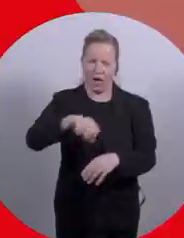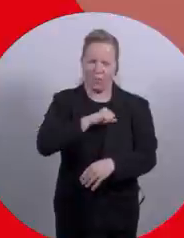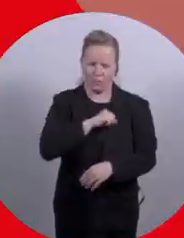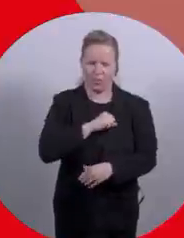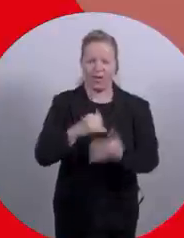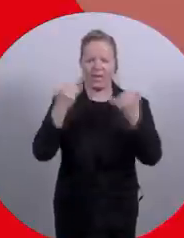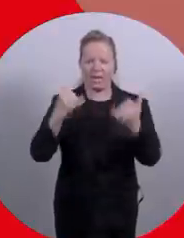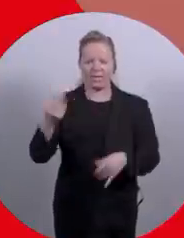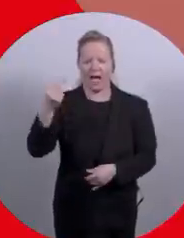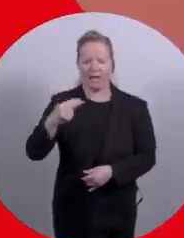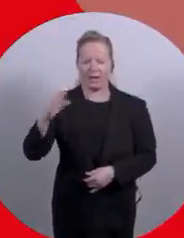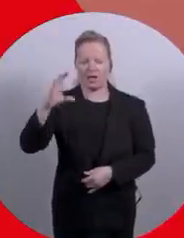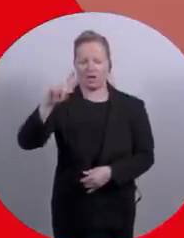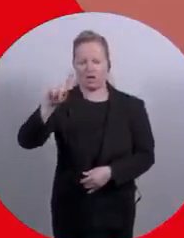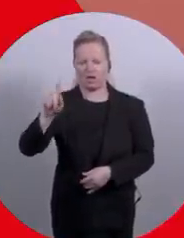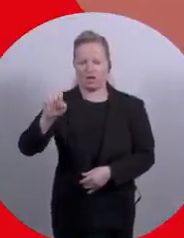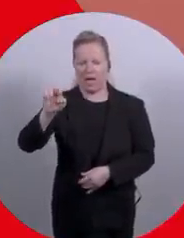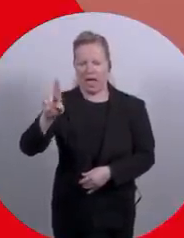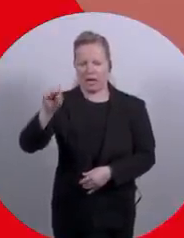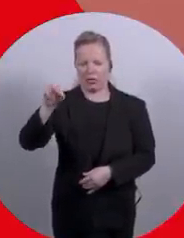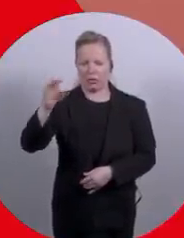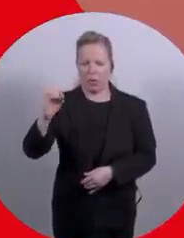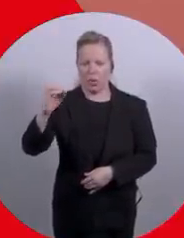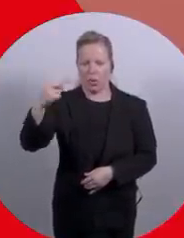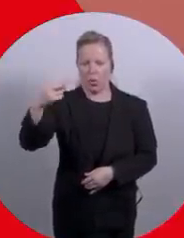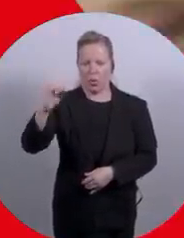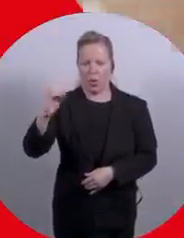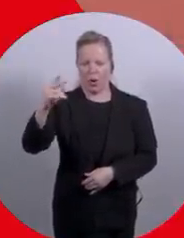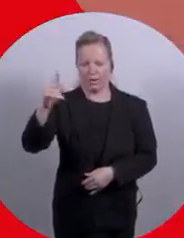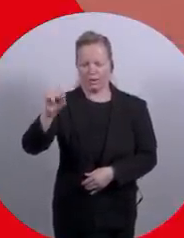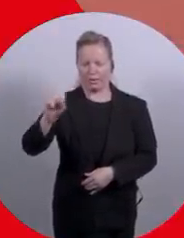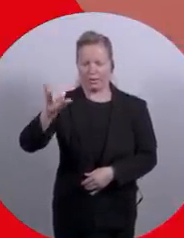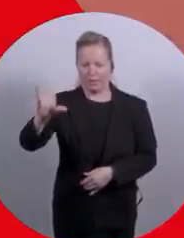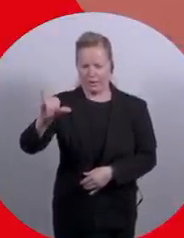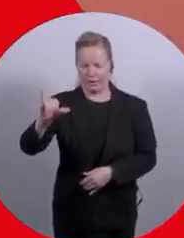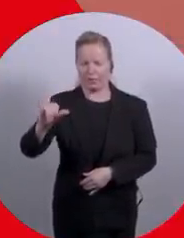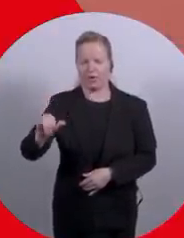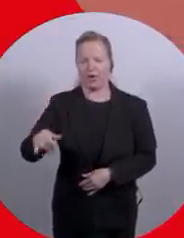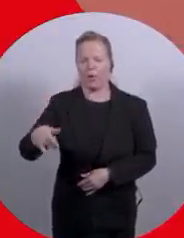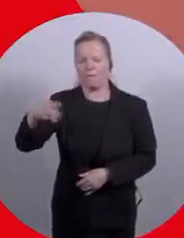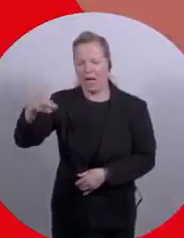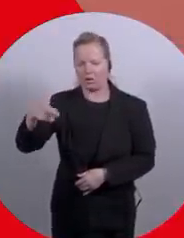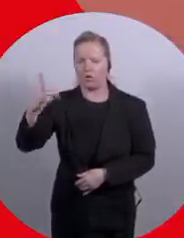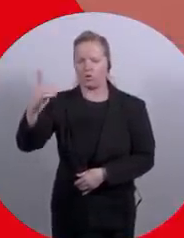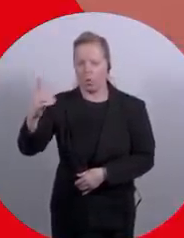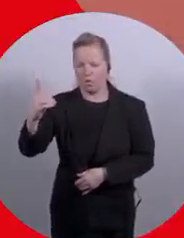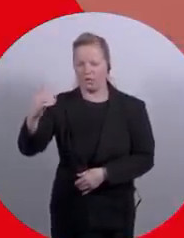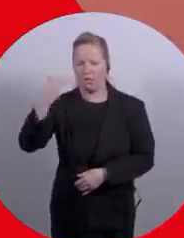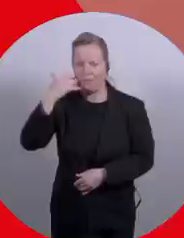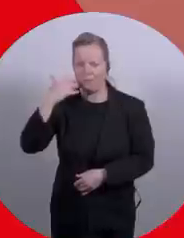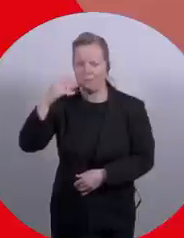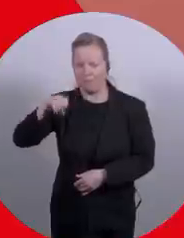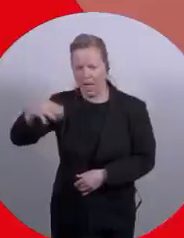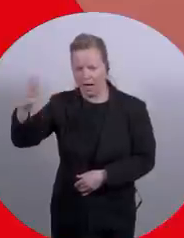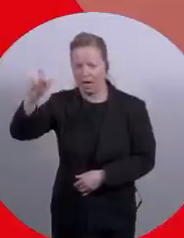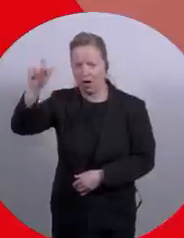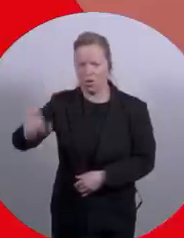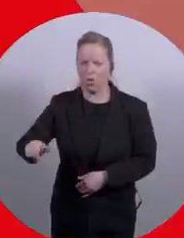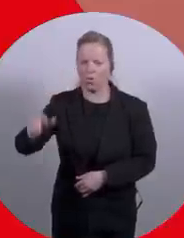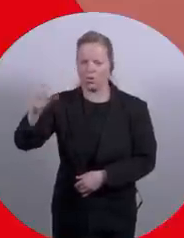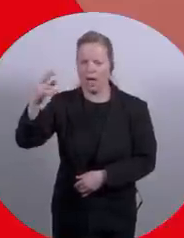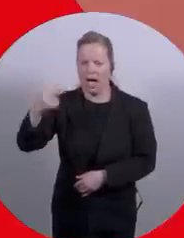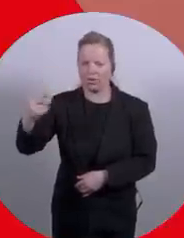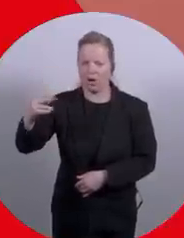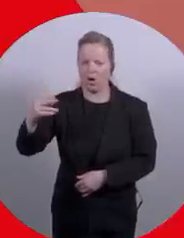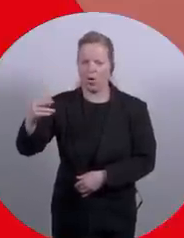genoski vom ist die nächste in Vorbereitung Bernd dobesberger und Anna robosch aus Graz